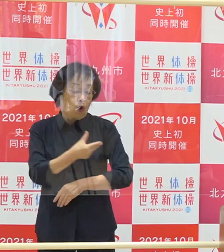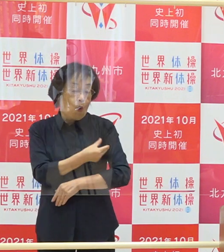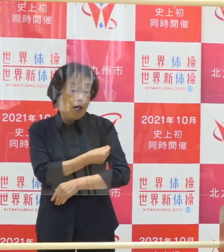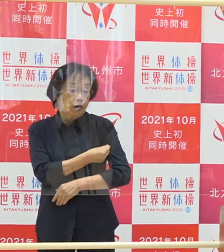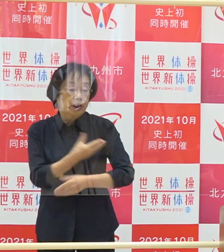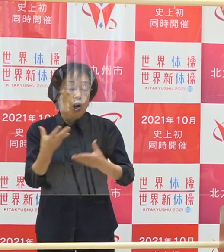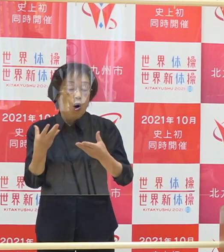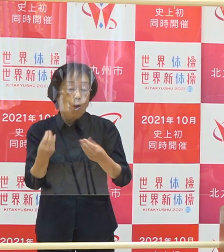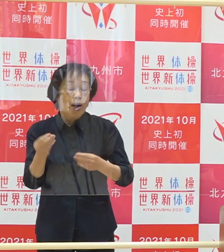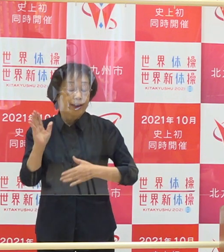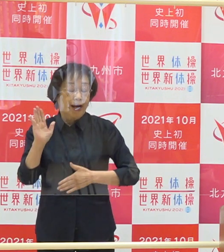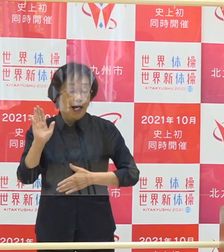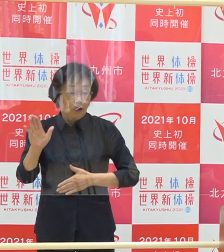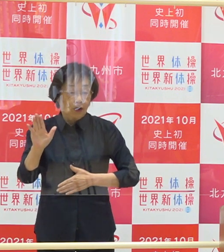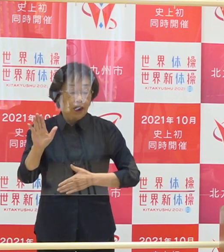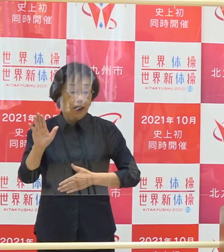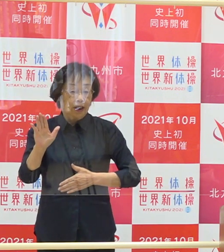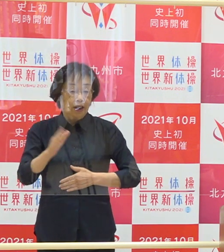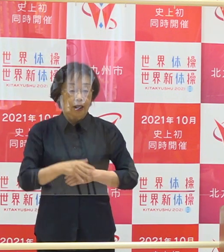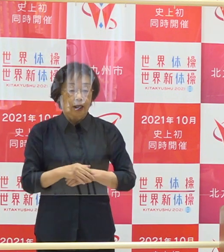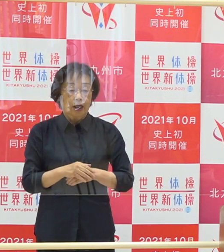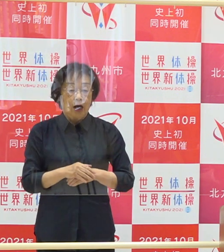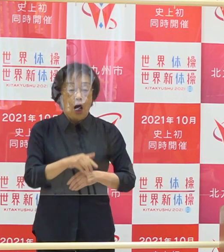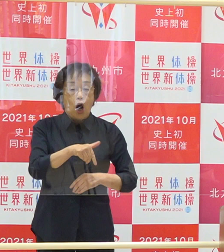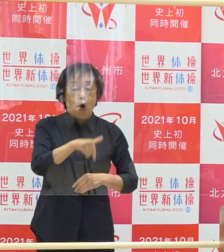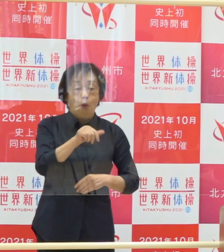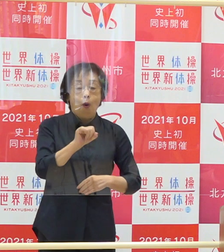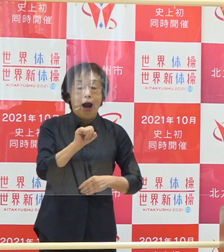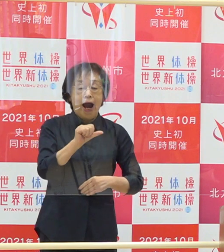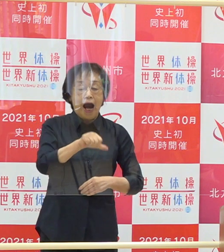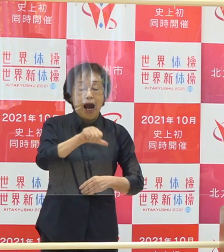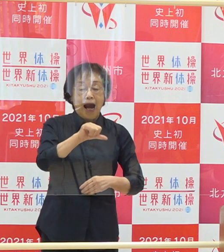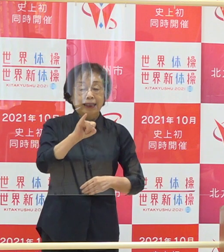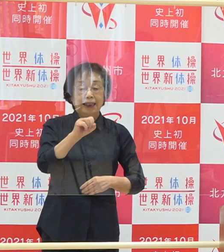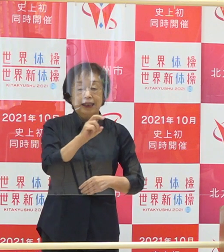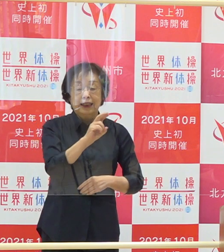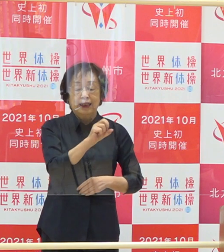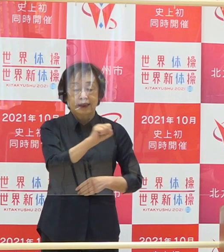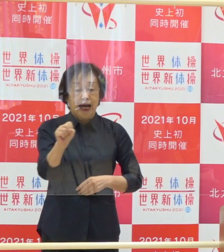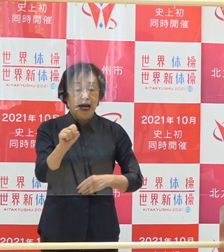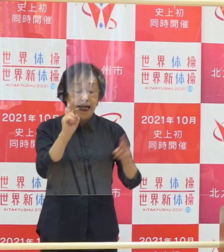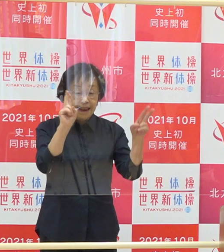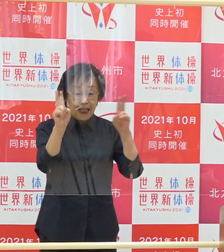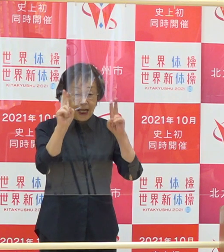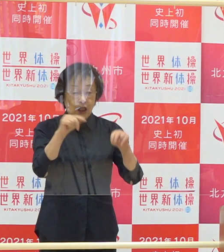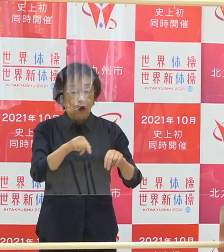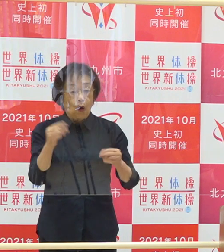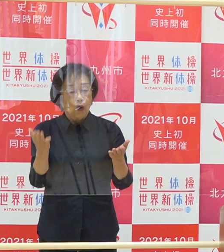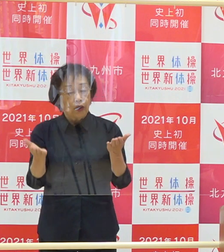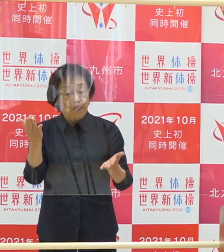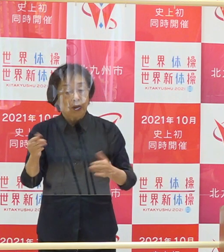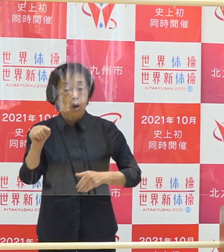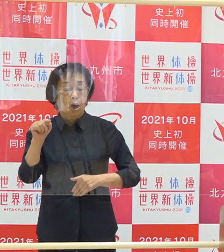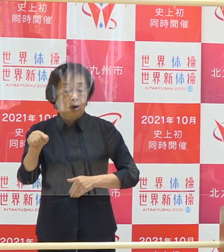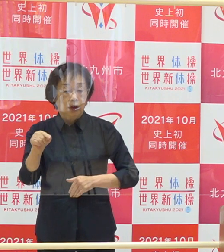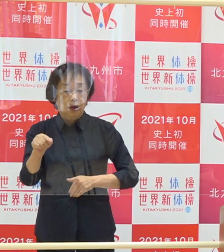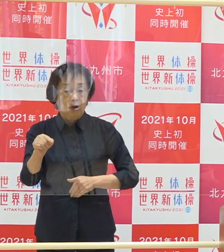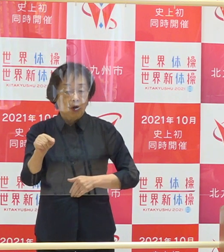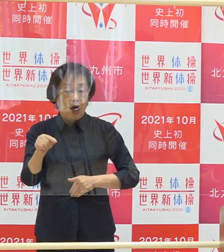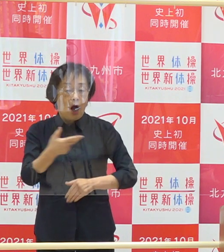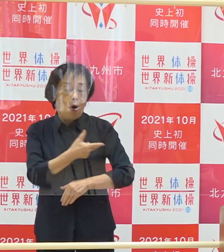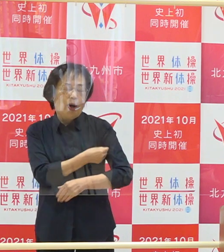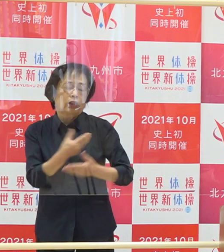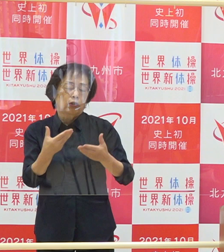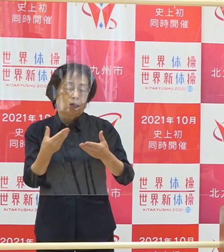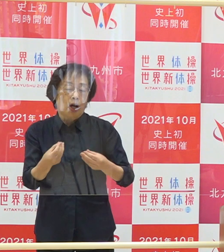発生頻度が、ファイザー社のワクチン接種後よりも高いとされております。